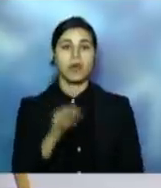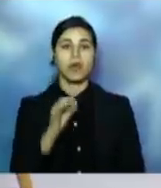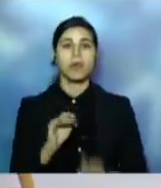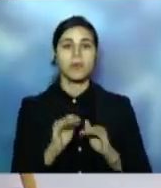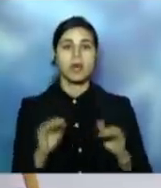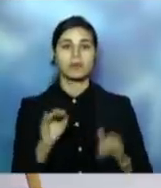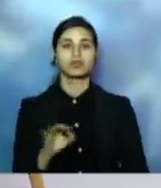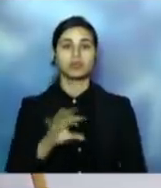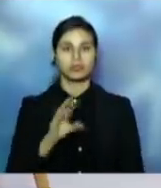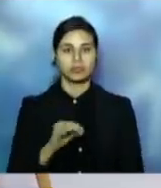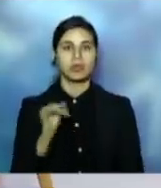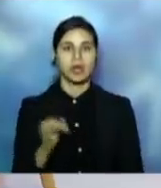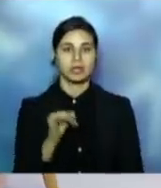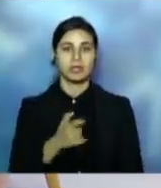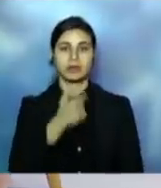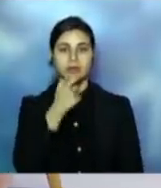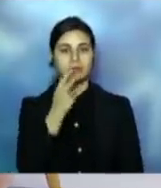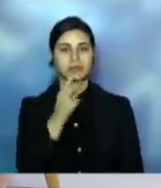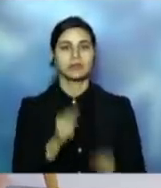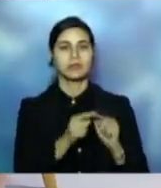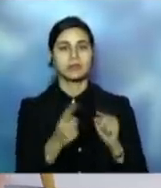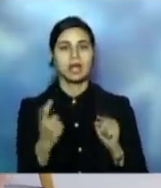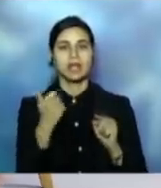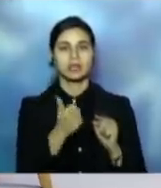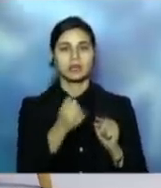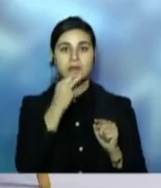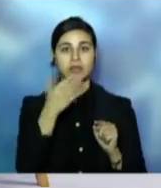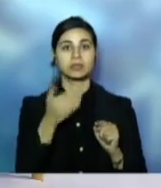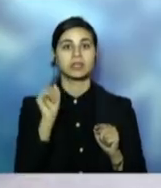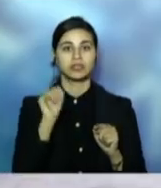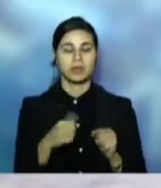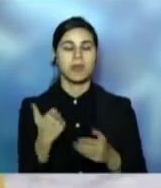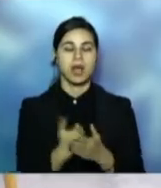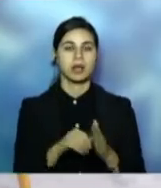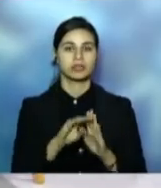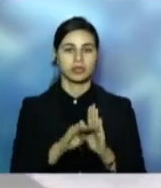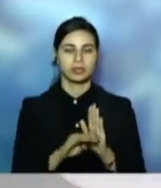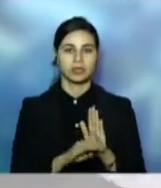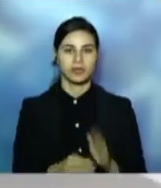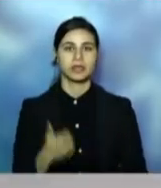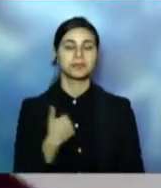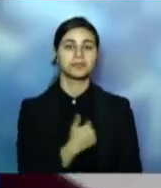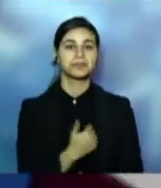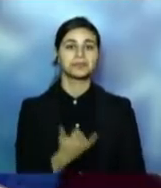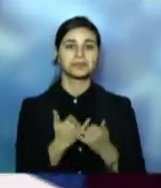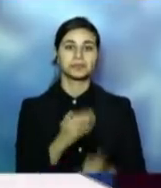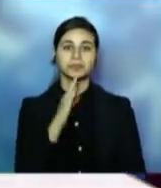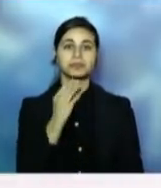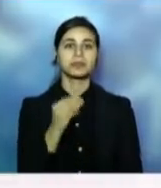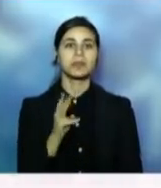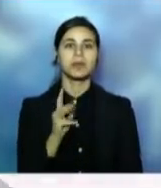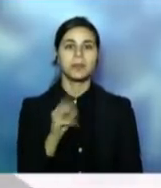კვება ლიდერობს. მოკლედ დავაკვირდეთ ამ კვირის განმავლობაში, შემდეგ გექნებათ უკვე ახალი ჩამონათვალი. მე მინდა ქალბატონი მარინას